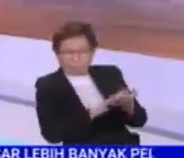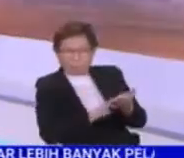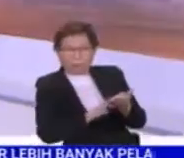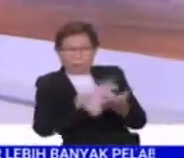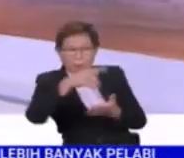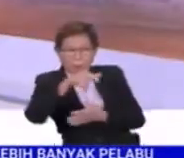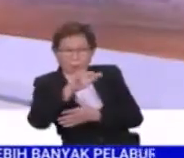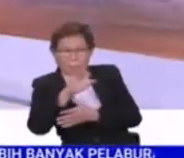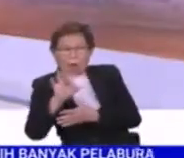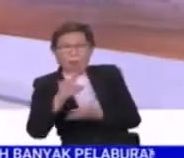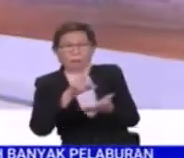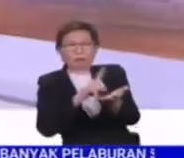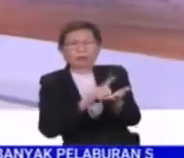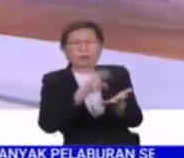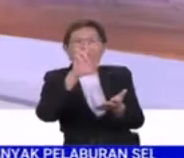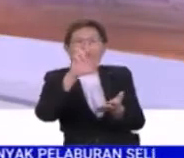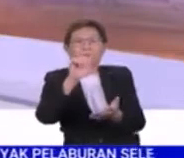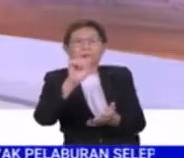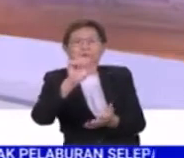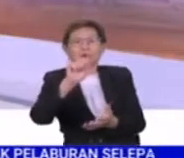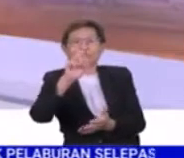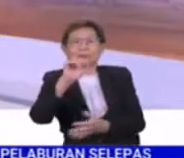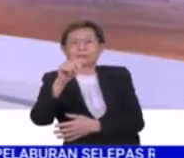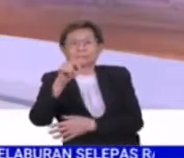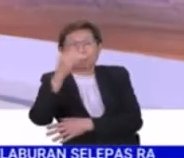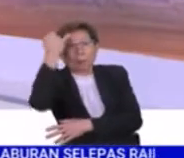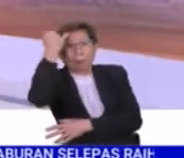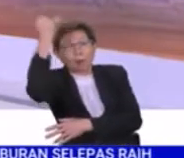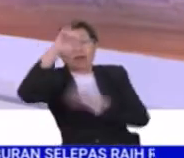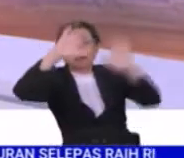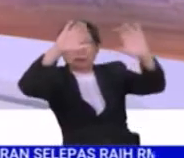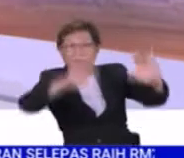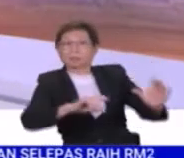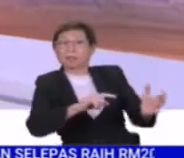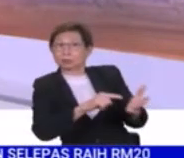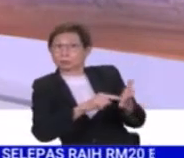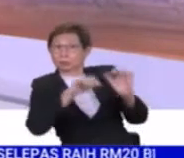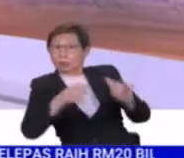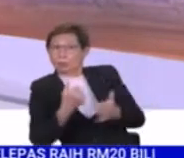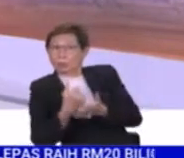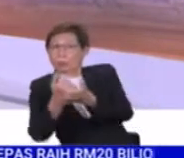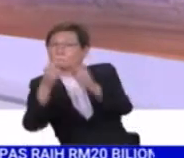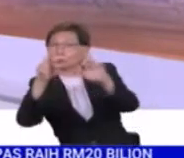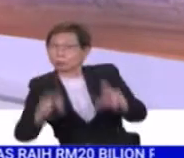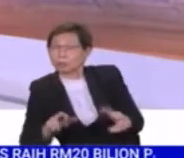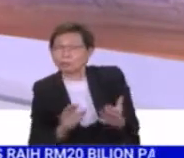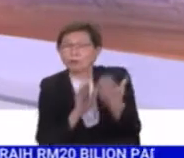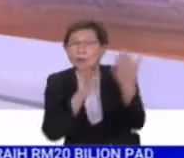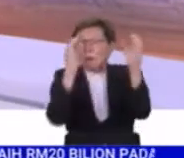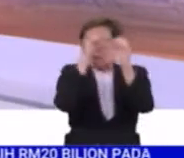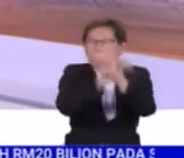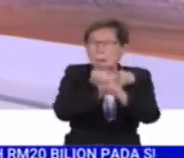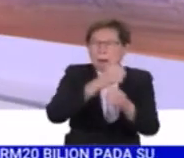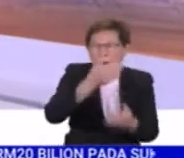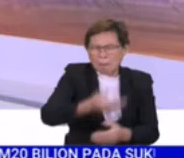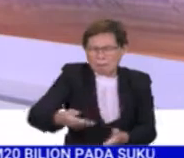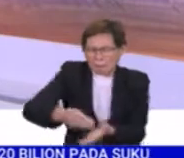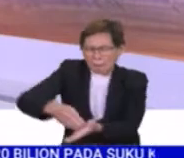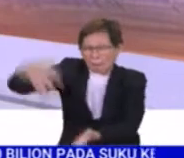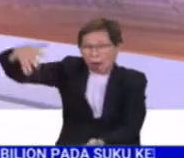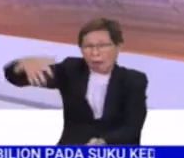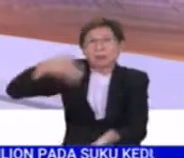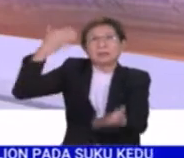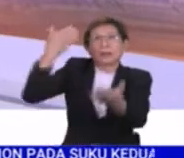Madya Dr. Ahmad Razman Abdul Latif berpendapat mekanisme itu mampu membantu rakyat mendepani cabaran inflasi yang